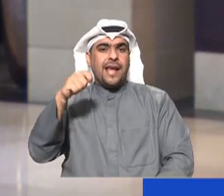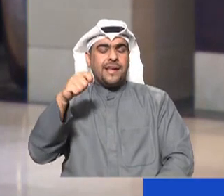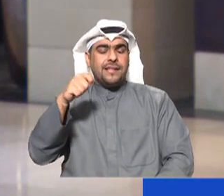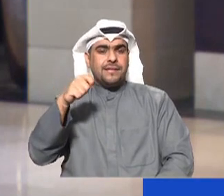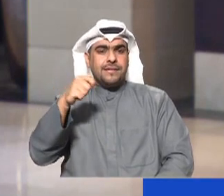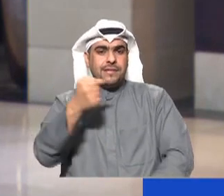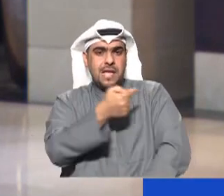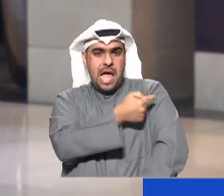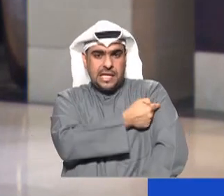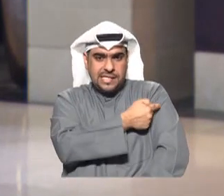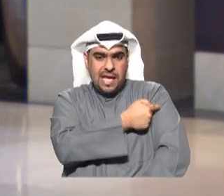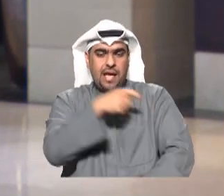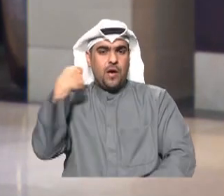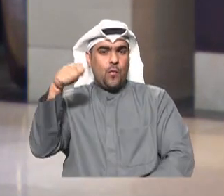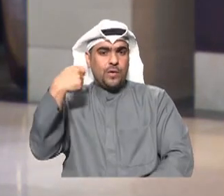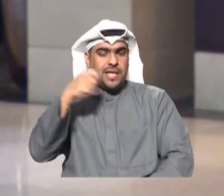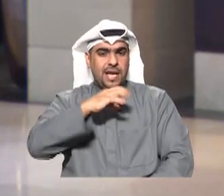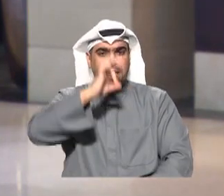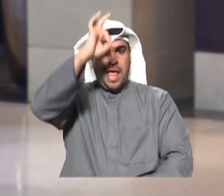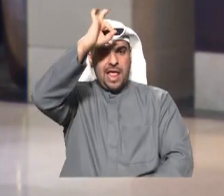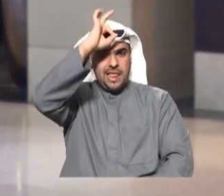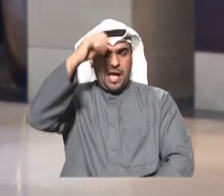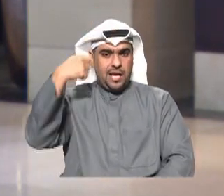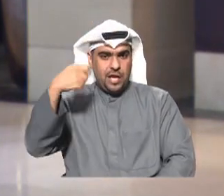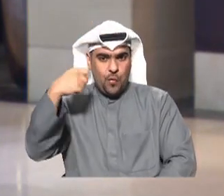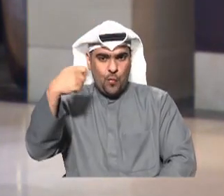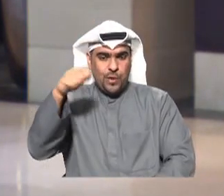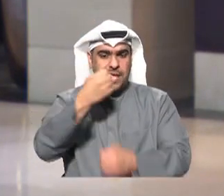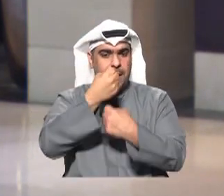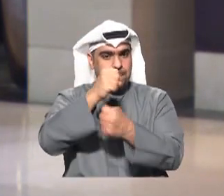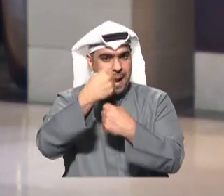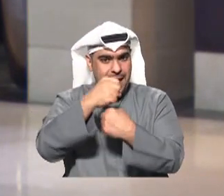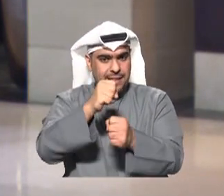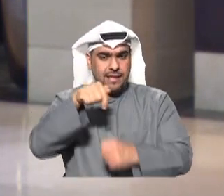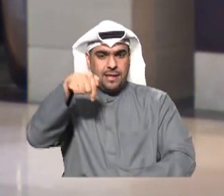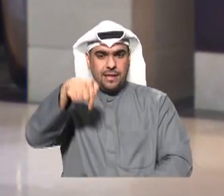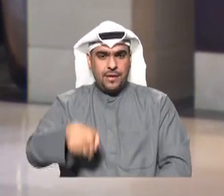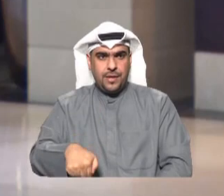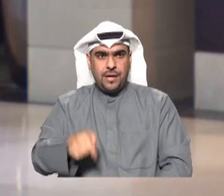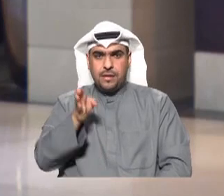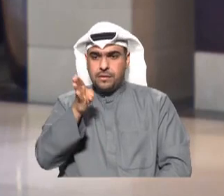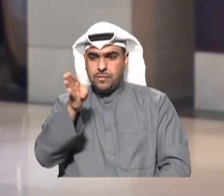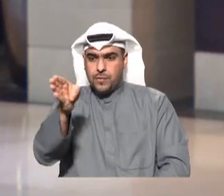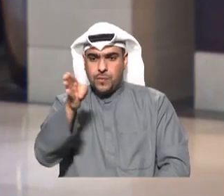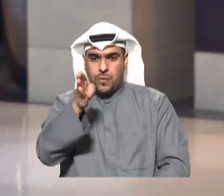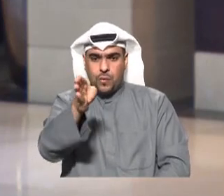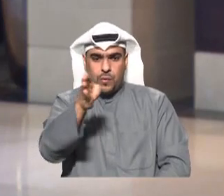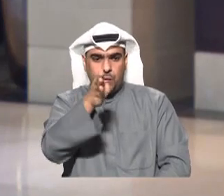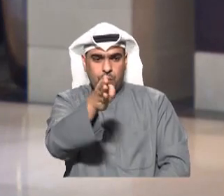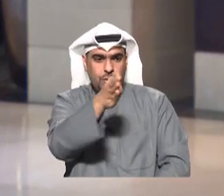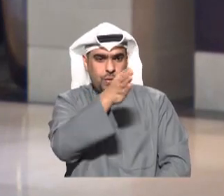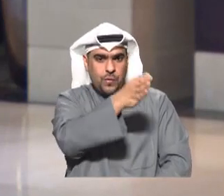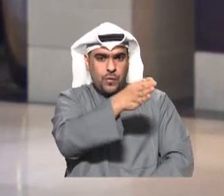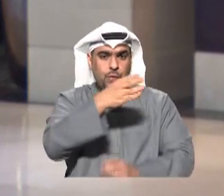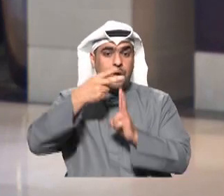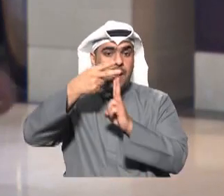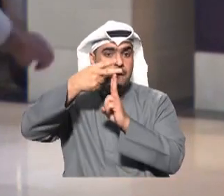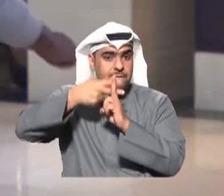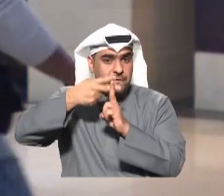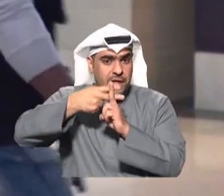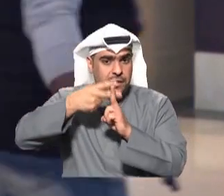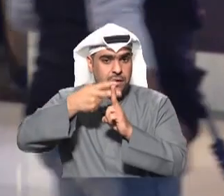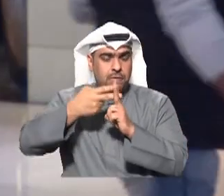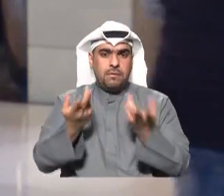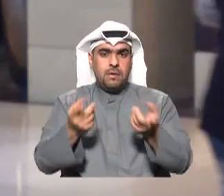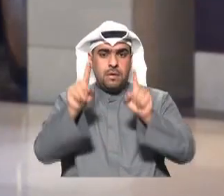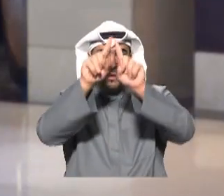الاشتراطات الصحية، وذلك للتأكد من تطبيق كافة الاحترازات والإجراءات الصحية حفاظا على أرواح مرتادين